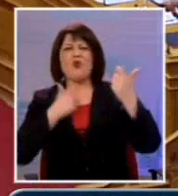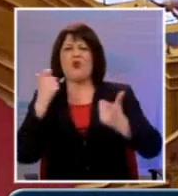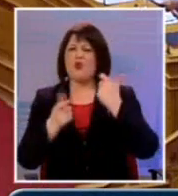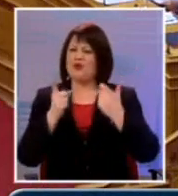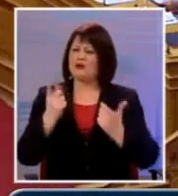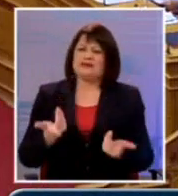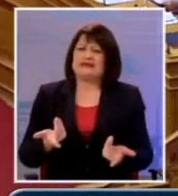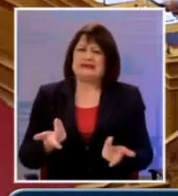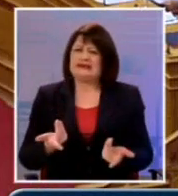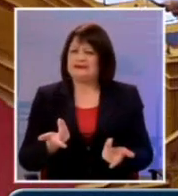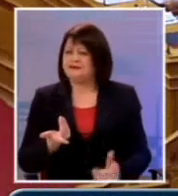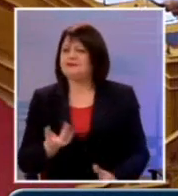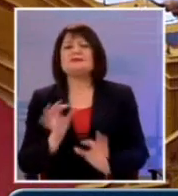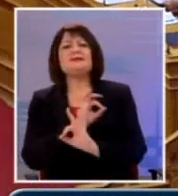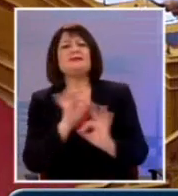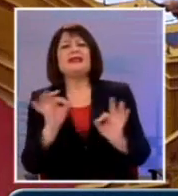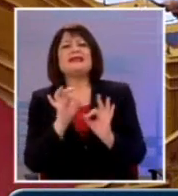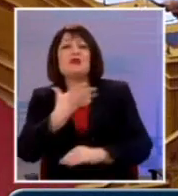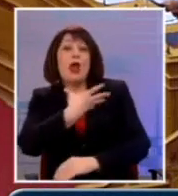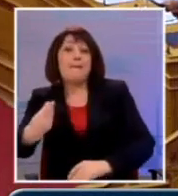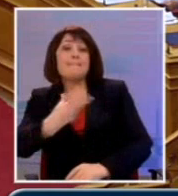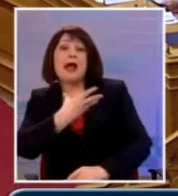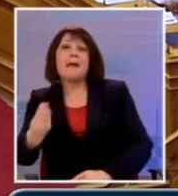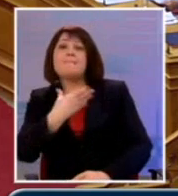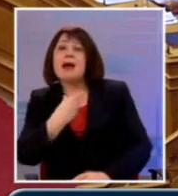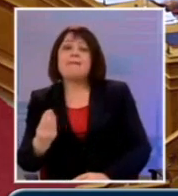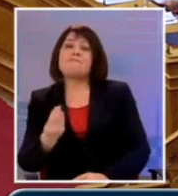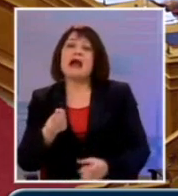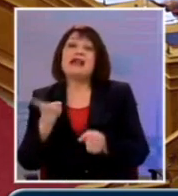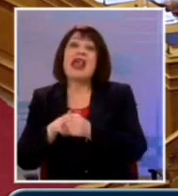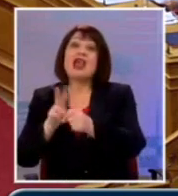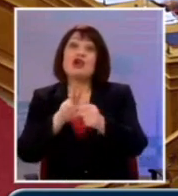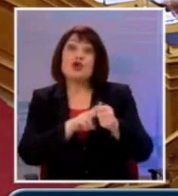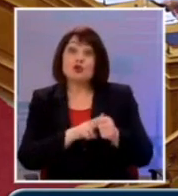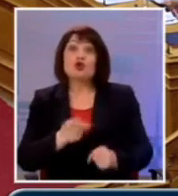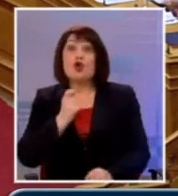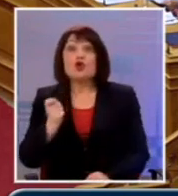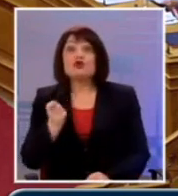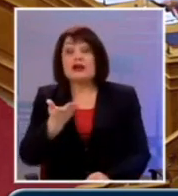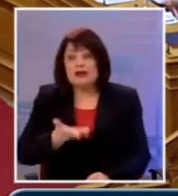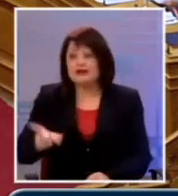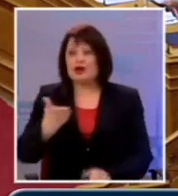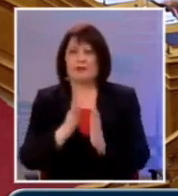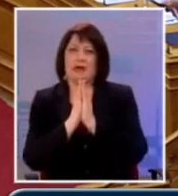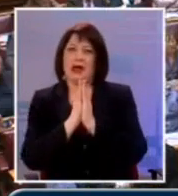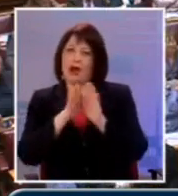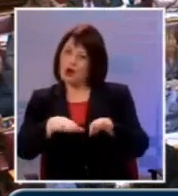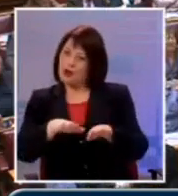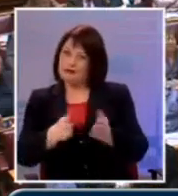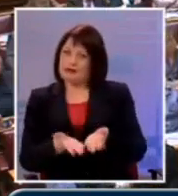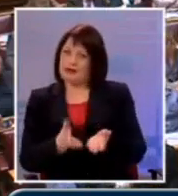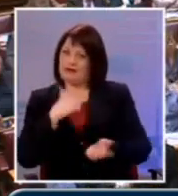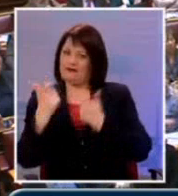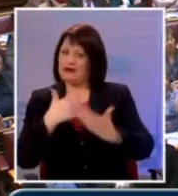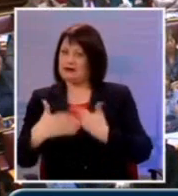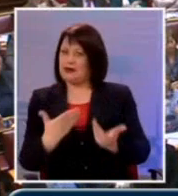και είναι σίγουρα από αίμα. Σ' αυτούς χρωστάμε. Παρακαλώ, καθίστε κάτω. Σ'